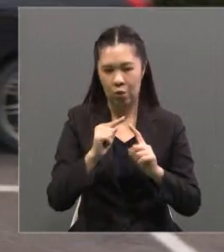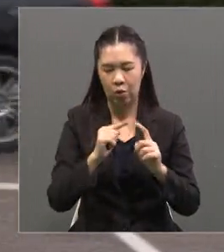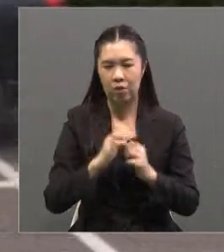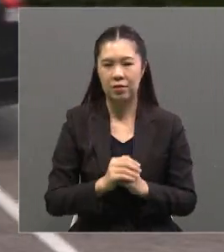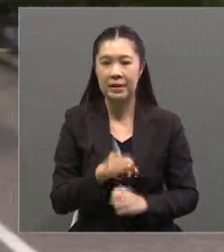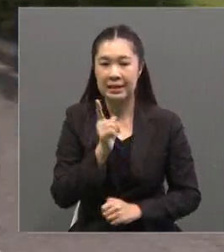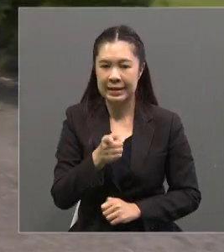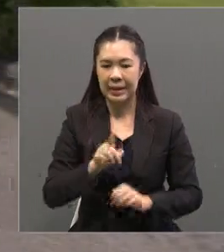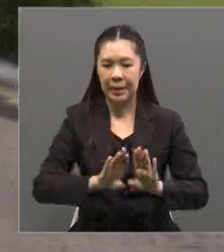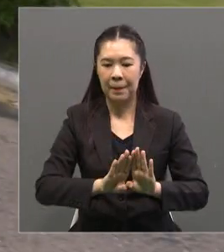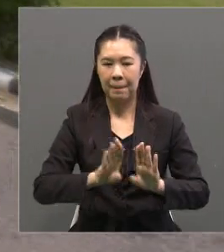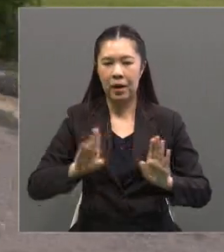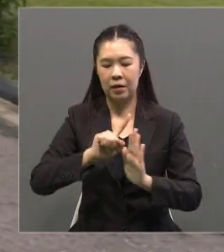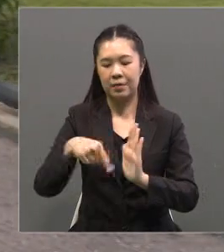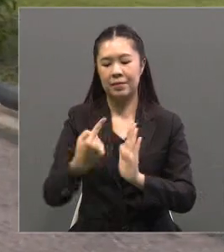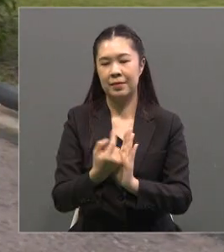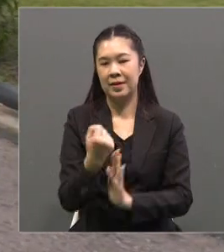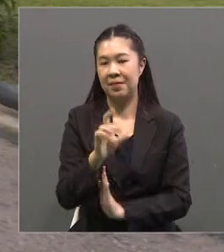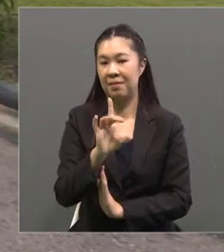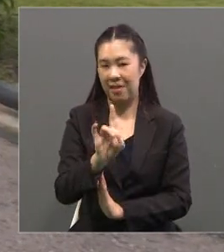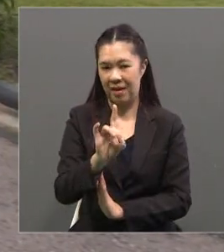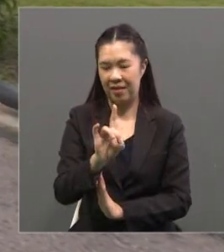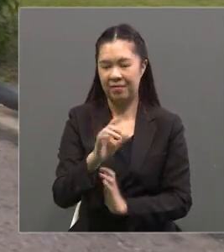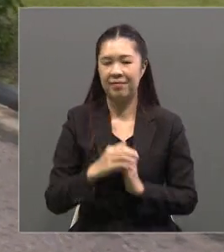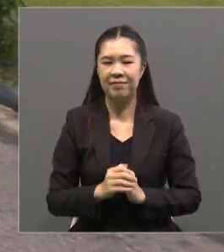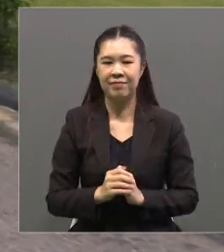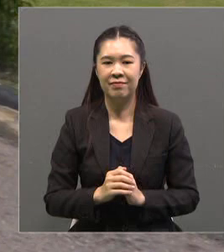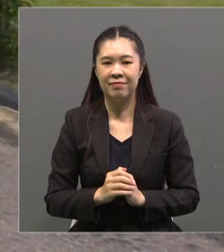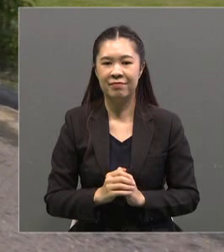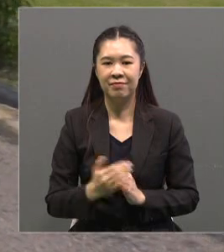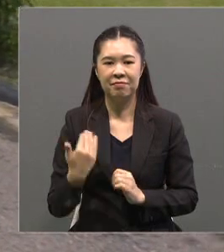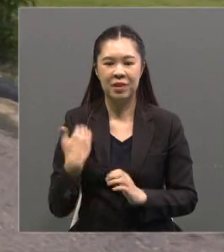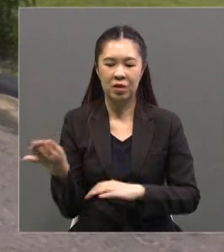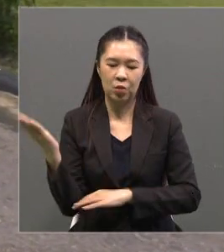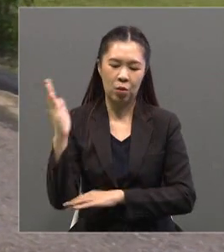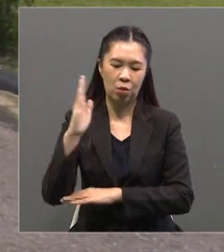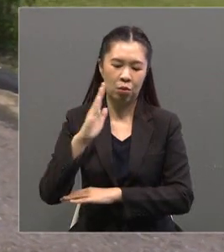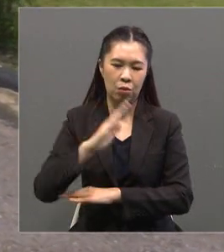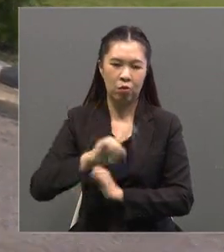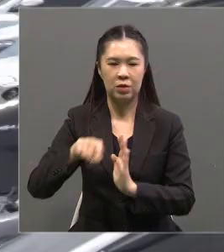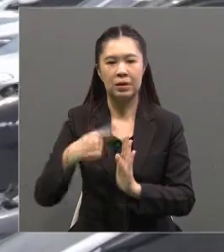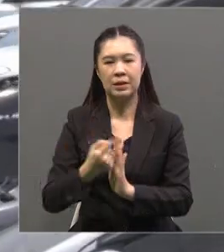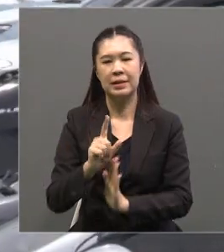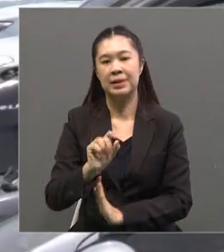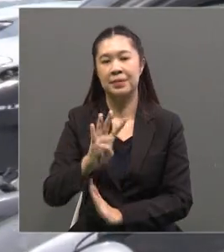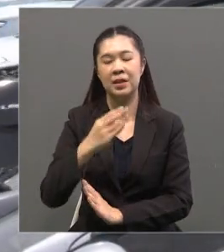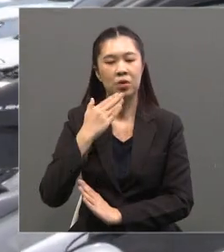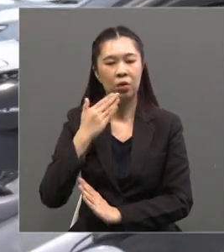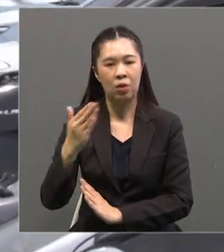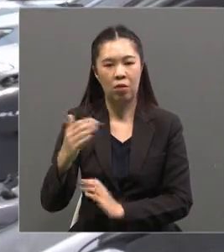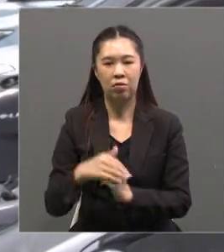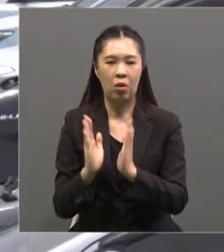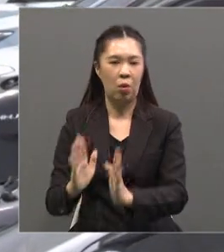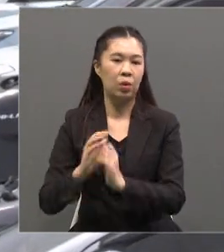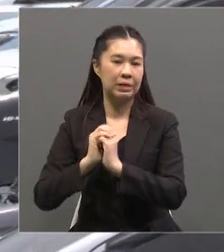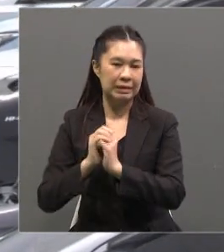ทำการเปิดสนามบินอยู่18ชั่วโมงต่อวันเนี่ยนะครับก็จะเปิดให้มีไฟล์บินตลอด24ชั่วโมงเพื่อสนองความต้องการของนักท่องเที่